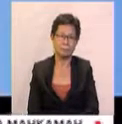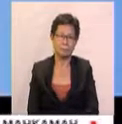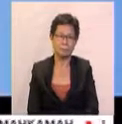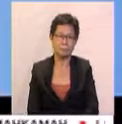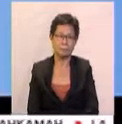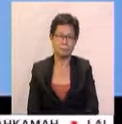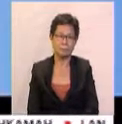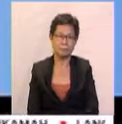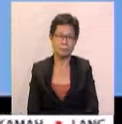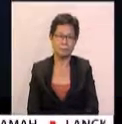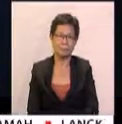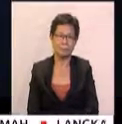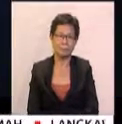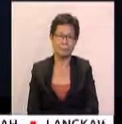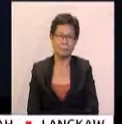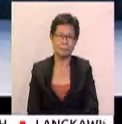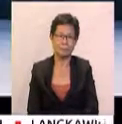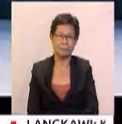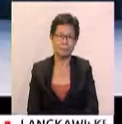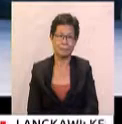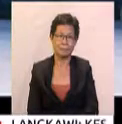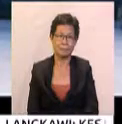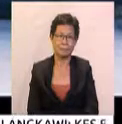Mampu mengerti